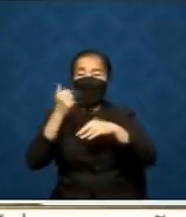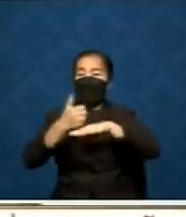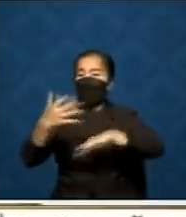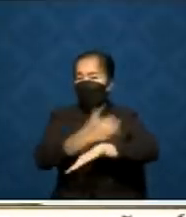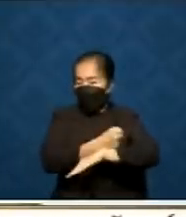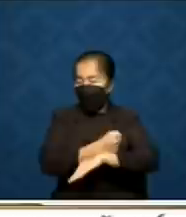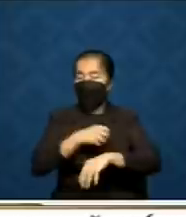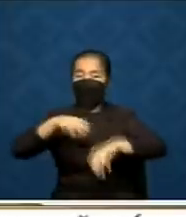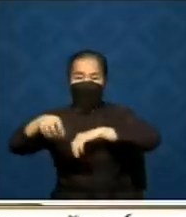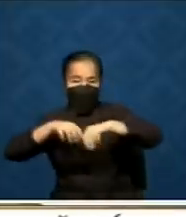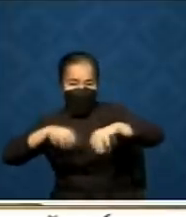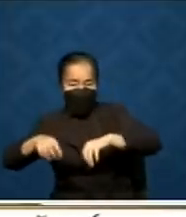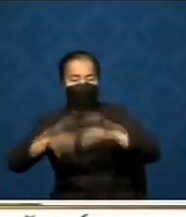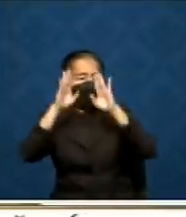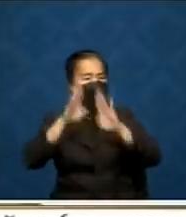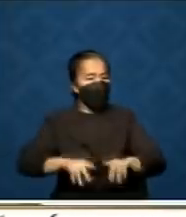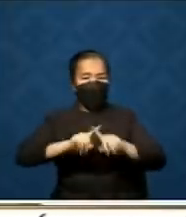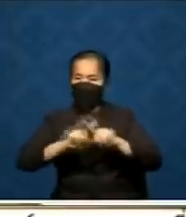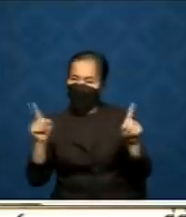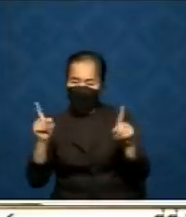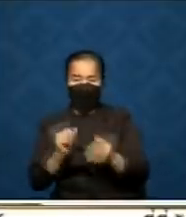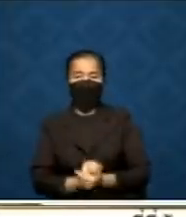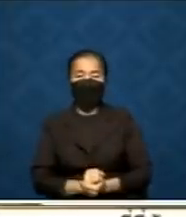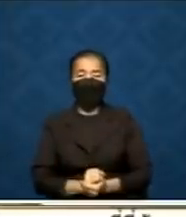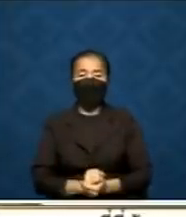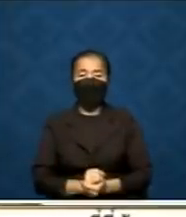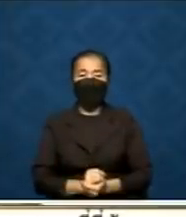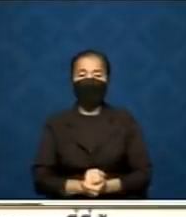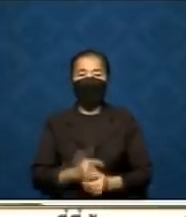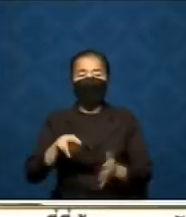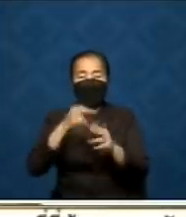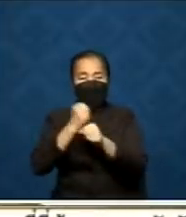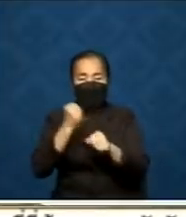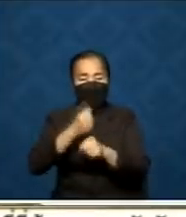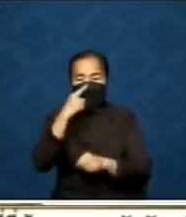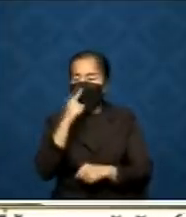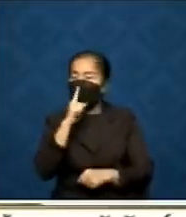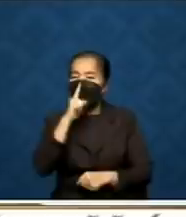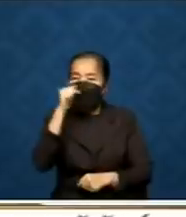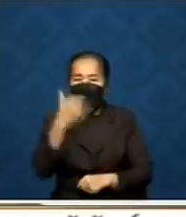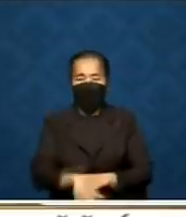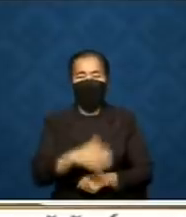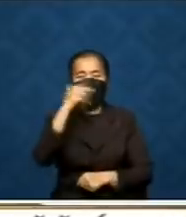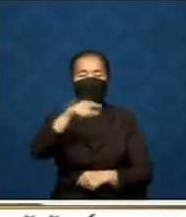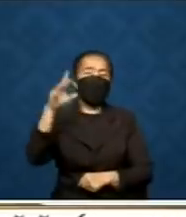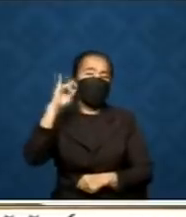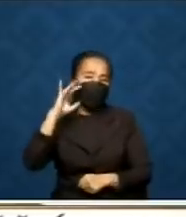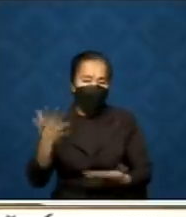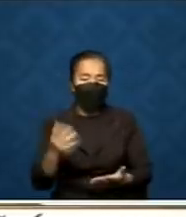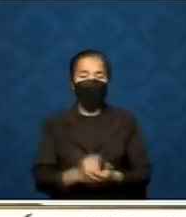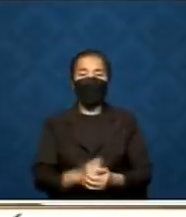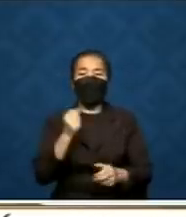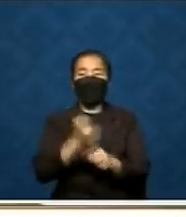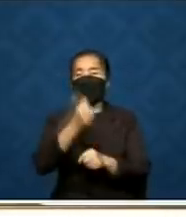บริบทการบริหารคนละอย่างไปไม่เป็นอ่ะแต่ฉันไม่ได้บอกไม่ได้ใช้คนไม่ฟังมันก็ไม่ออก